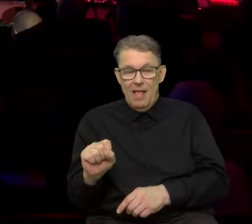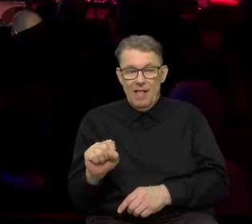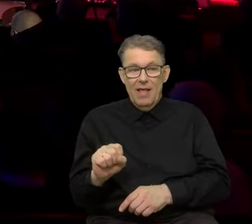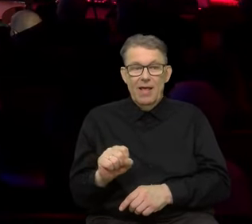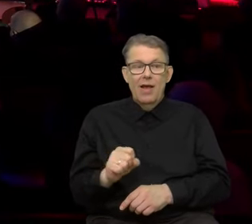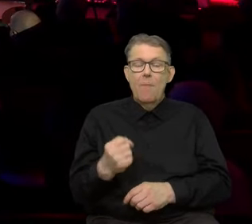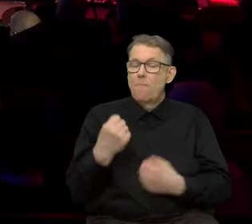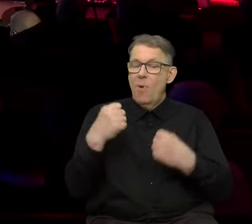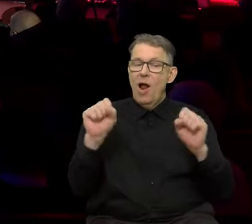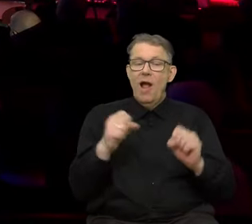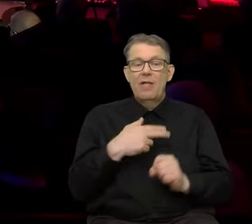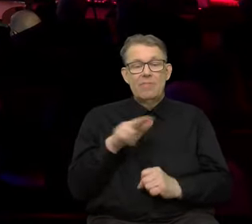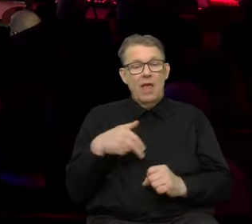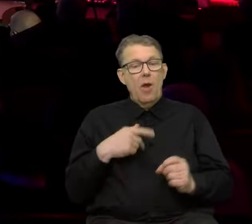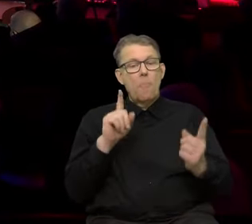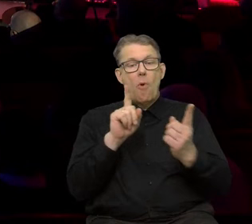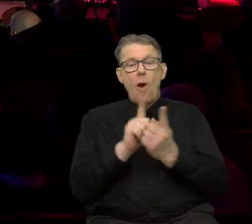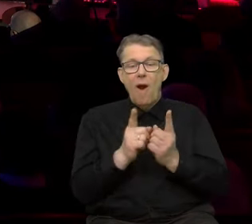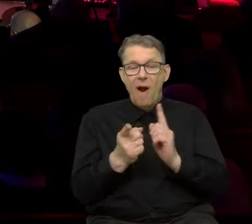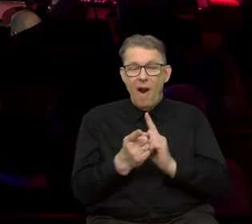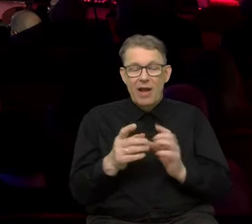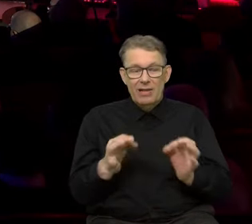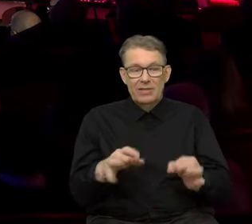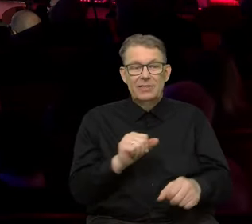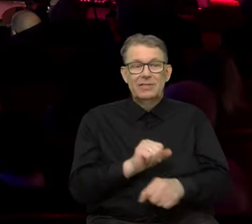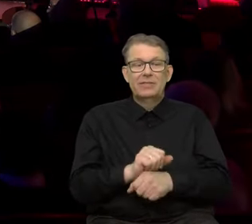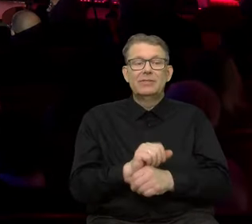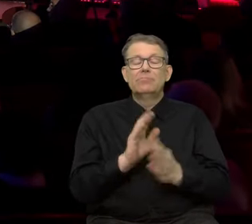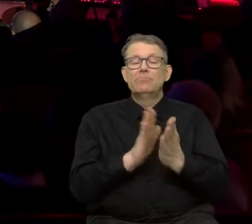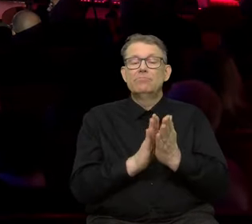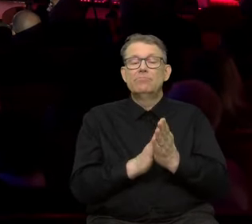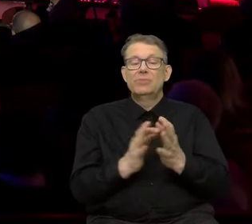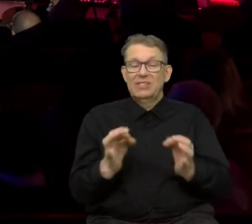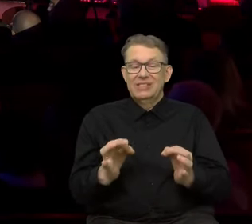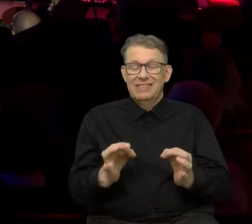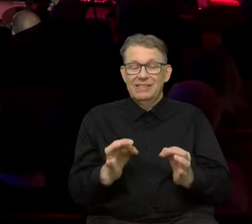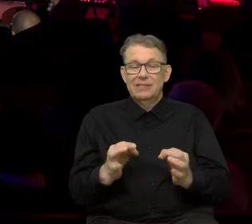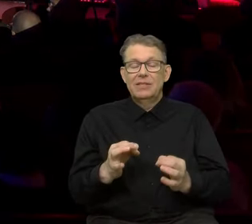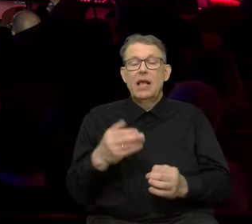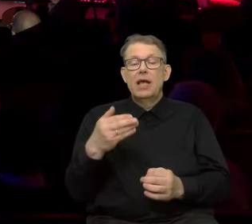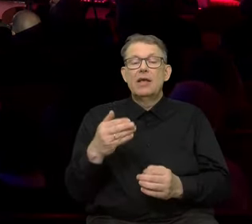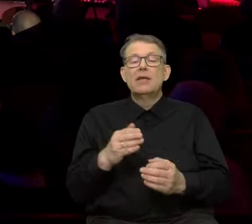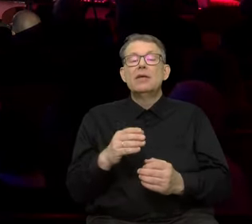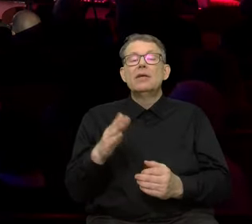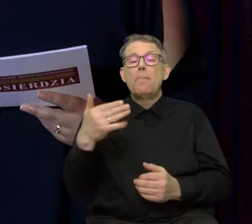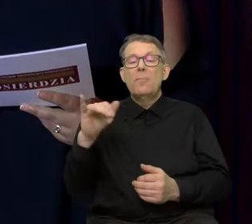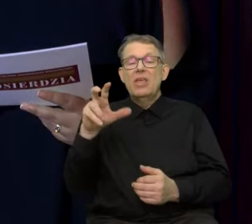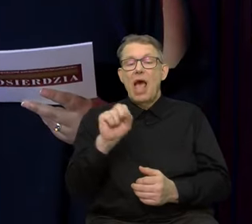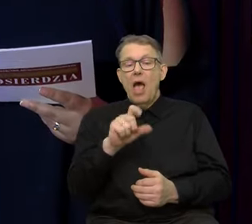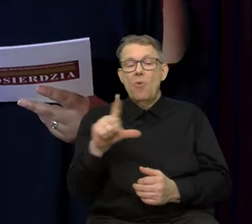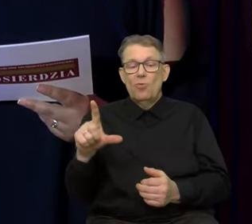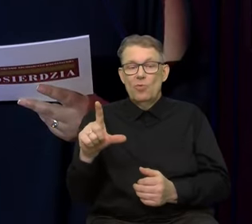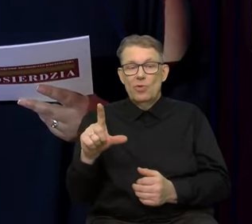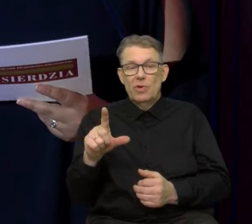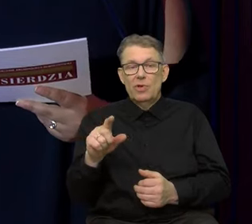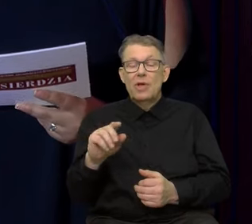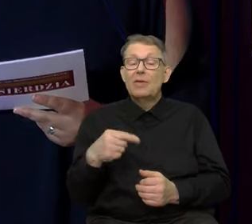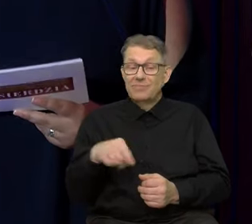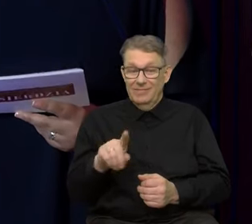Bohaterami naszego spotkania są tegoroczni laureaci Michałów. Niebawem dowiemy się, kim